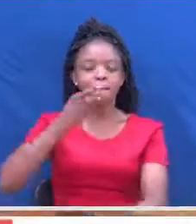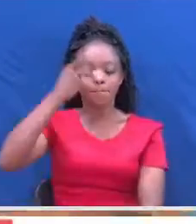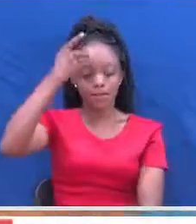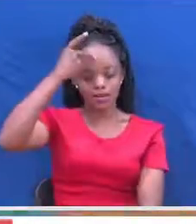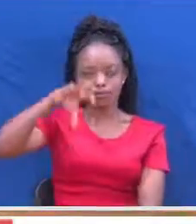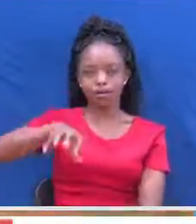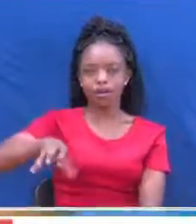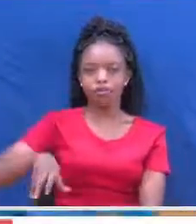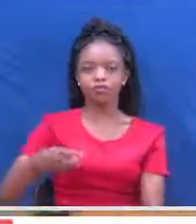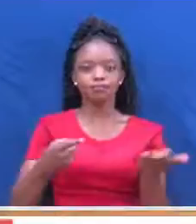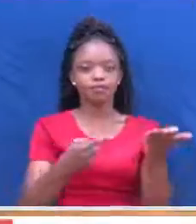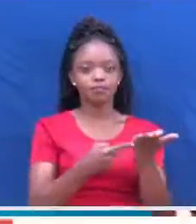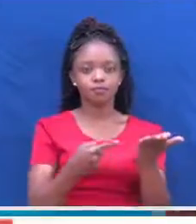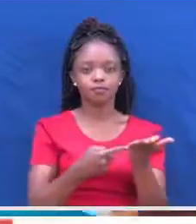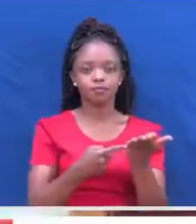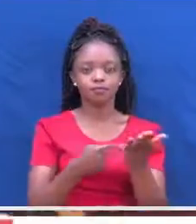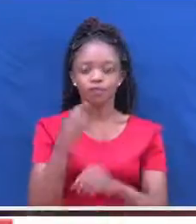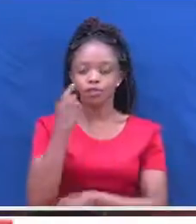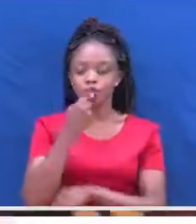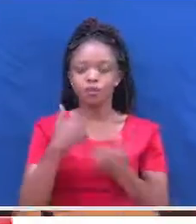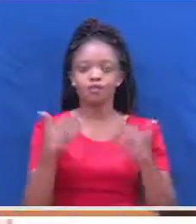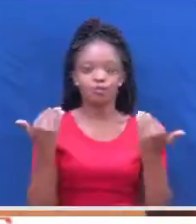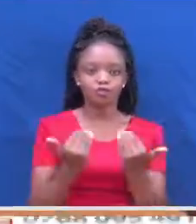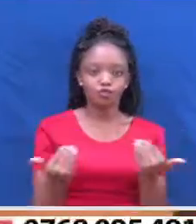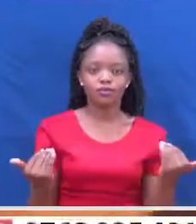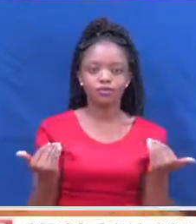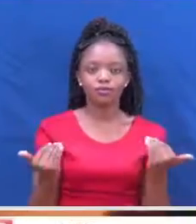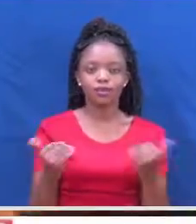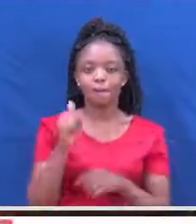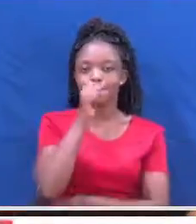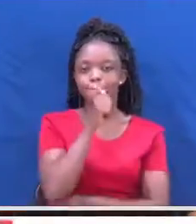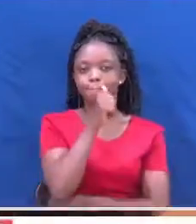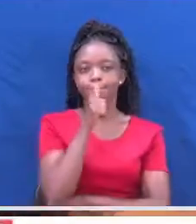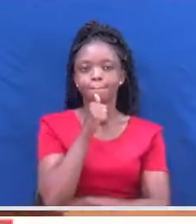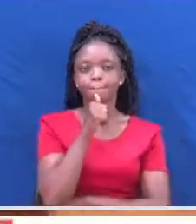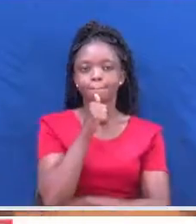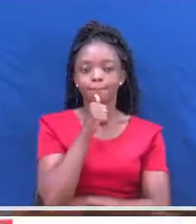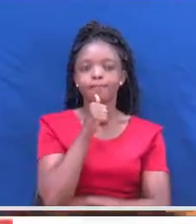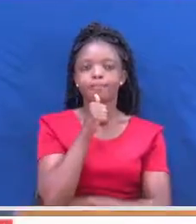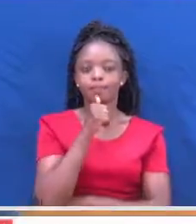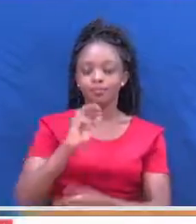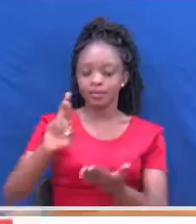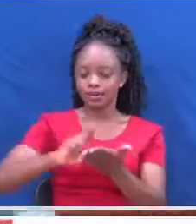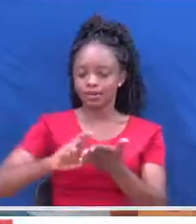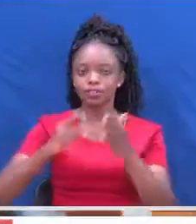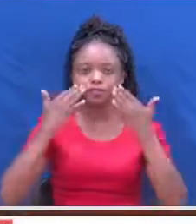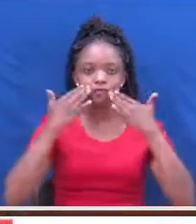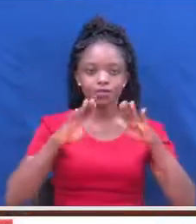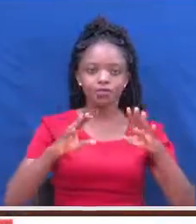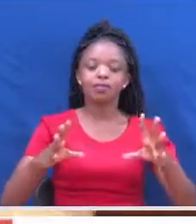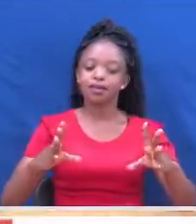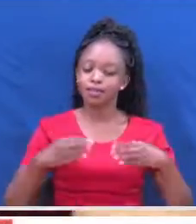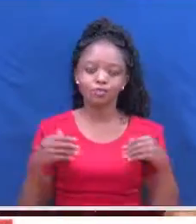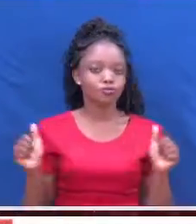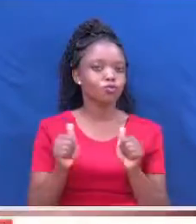kaunti ya Taita Taveta waliokuwa na watoto katika shule za binafsi waliweza kuwasajili na kupokelewa